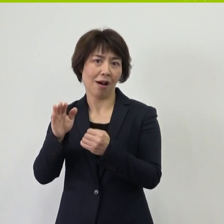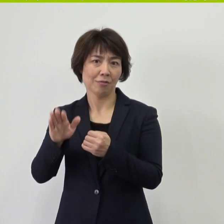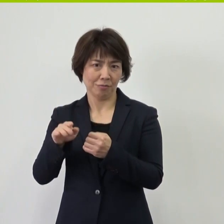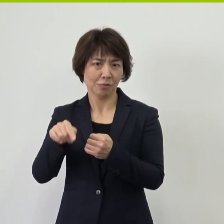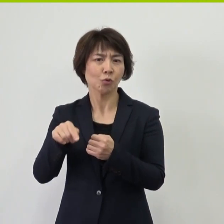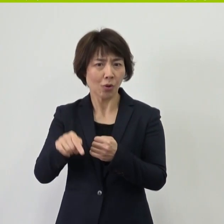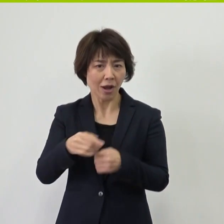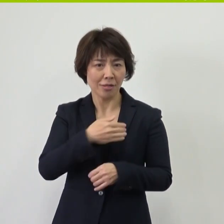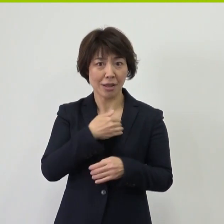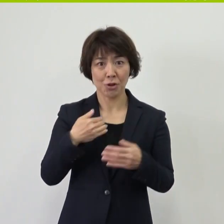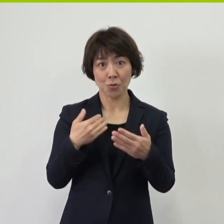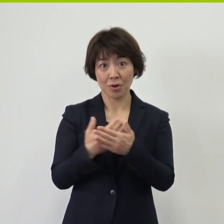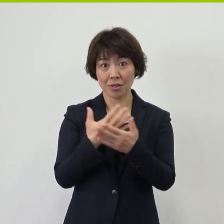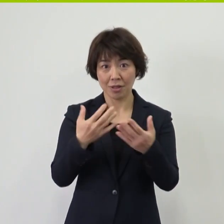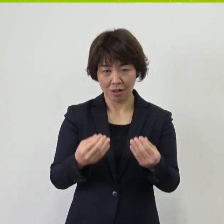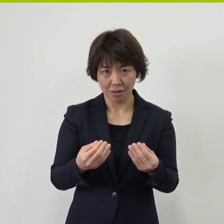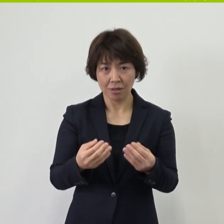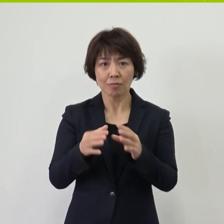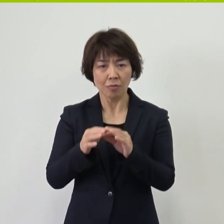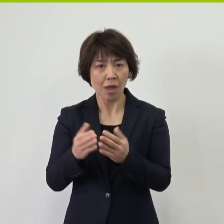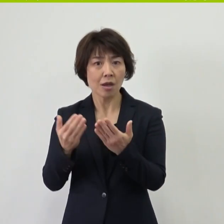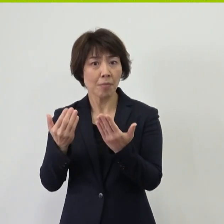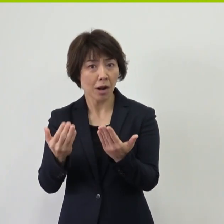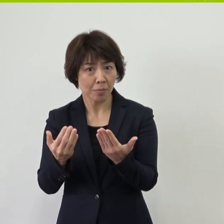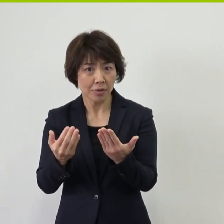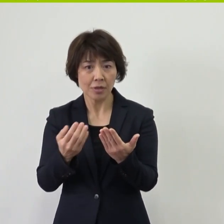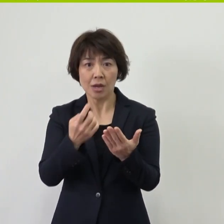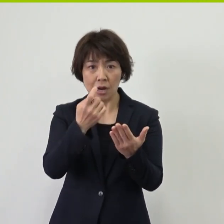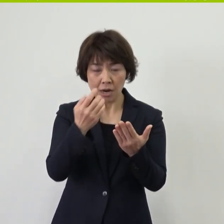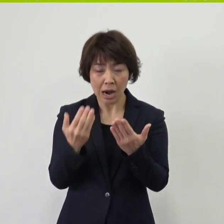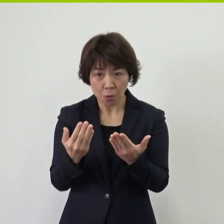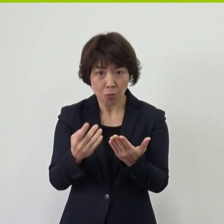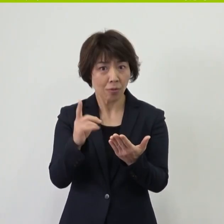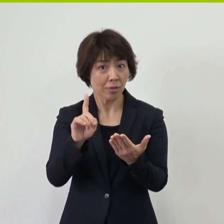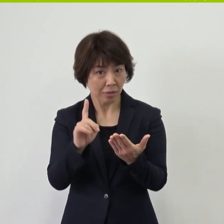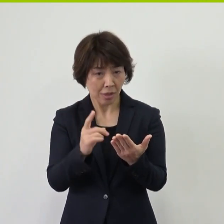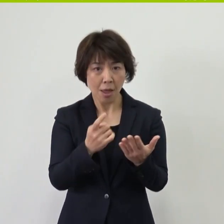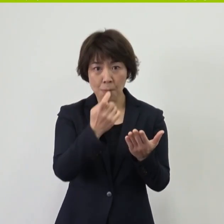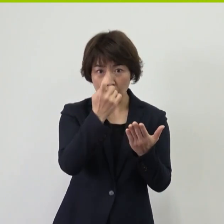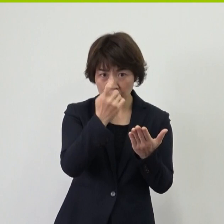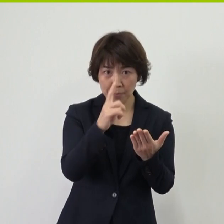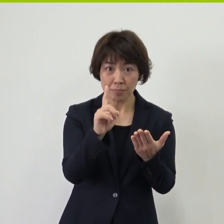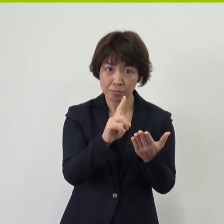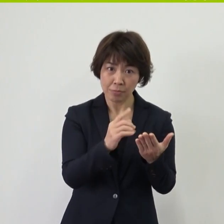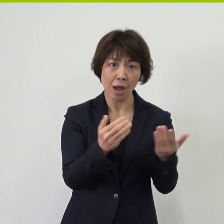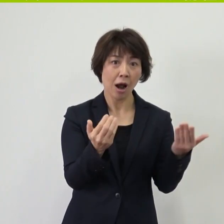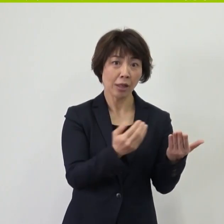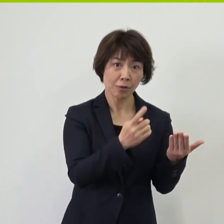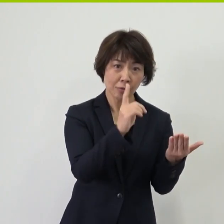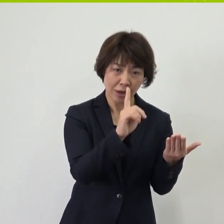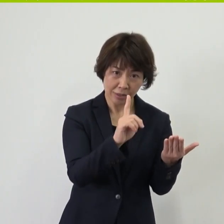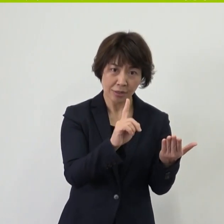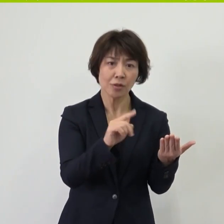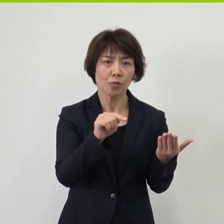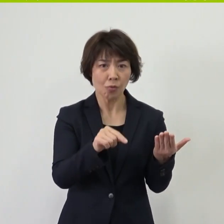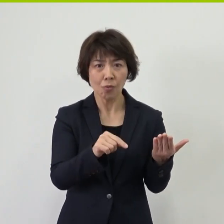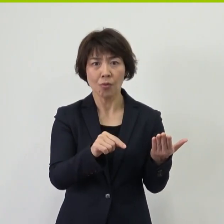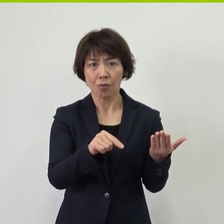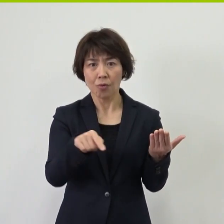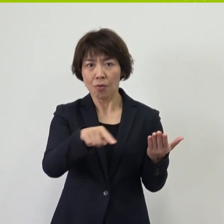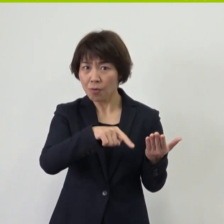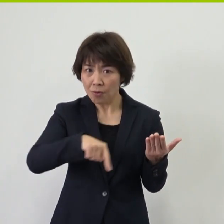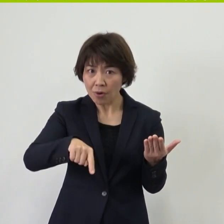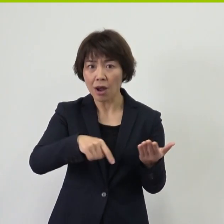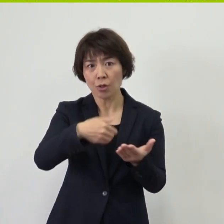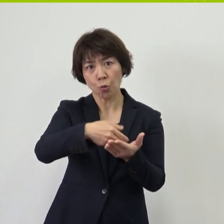んあって、なので学校とは何かとか、学びとは何か、働 働くとはどういうことか、そういういろんなことの本質が問われ